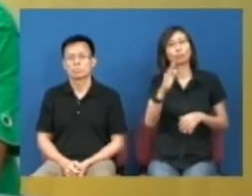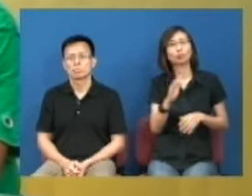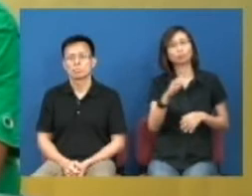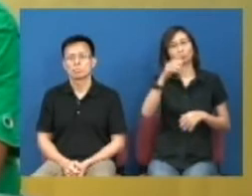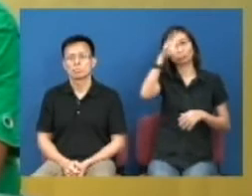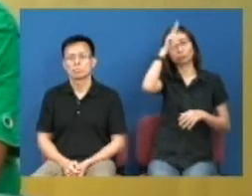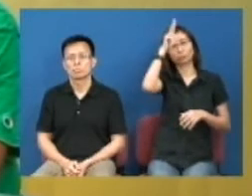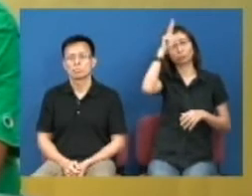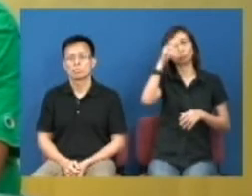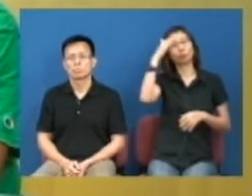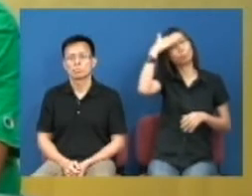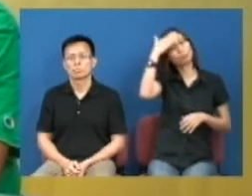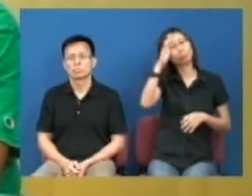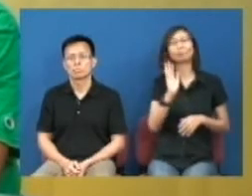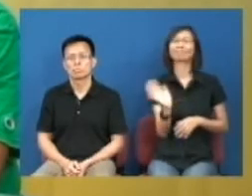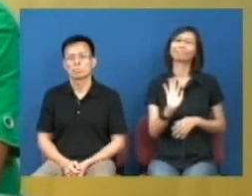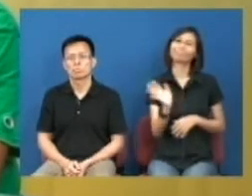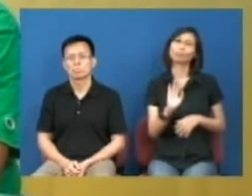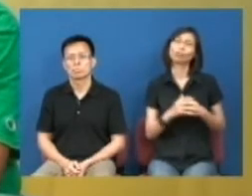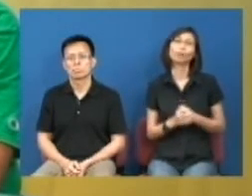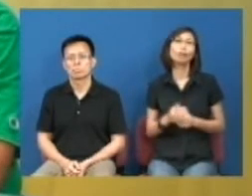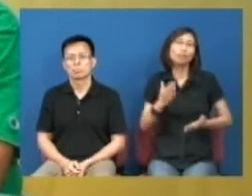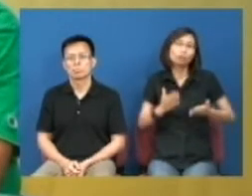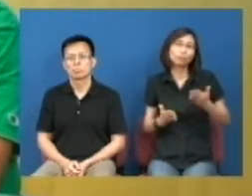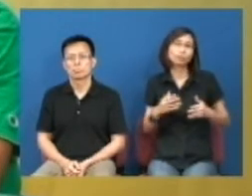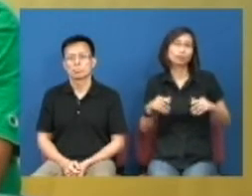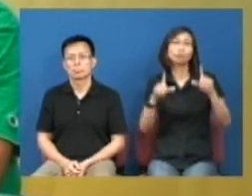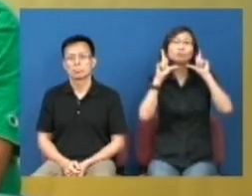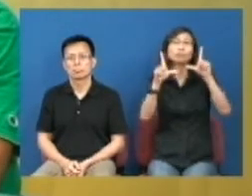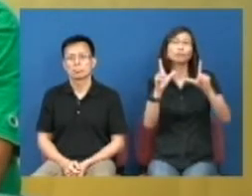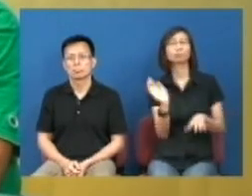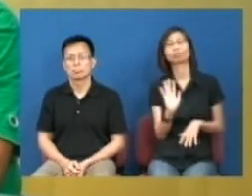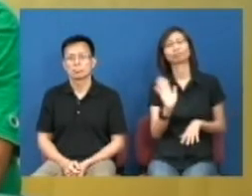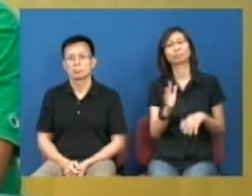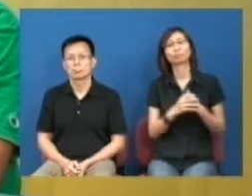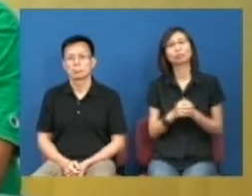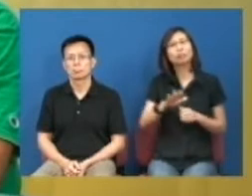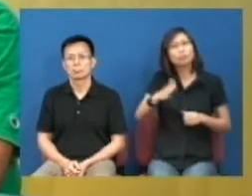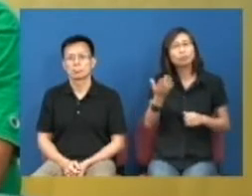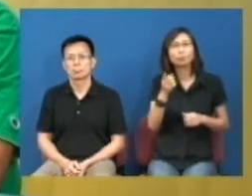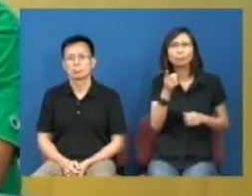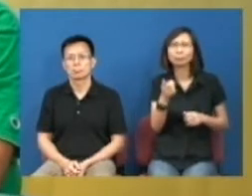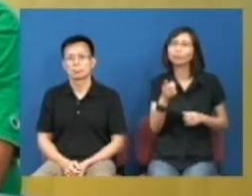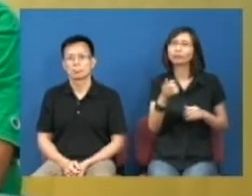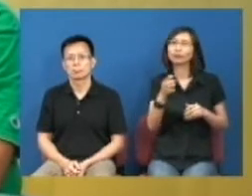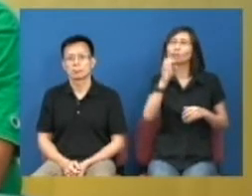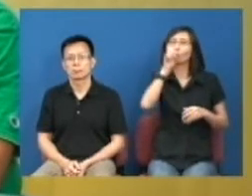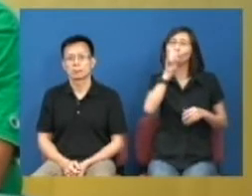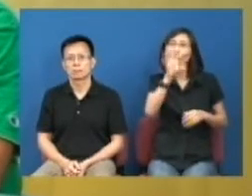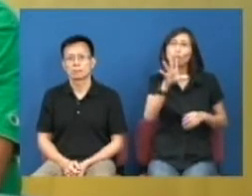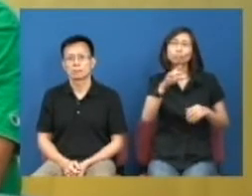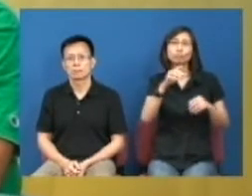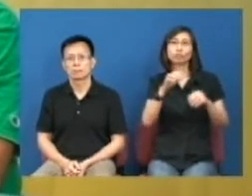純然只不過一個政治表態啊，又或者要交差啫咁樣。咁但係你向住中學生帶出依啲信